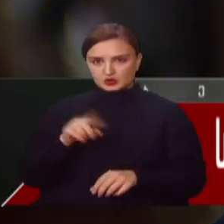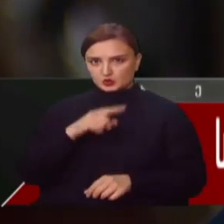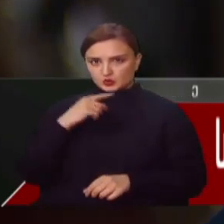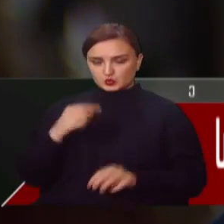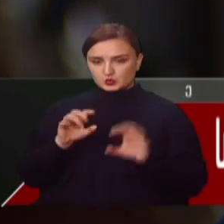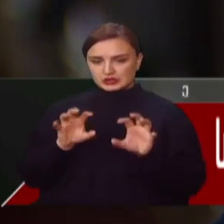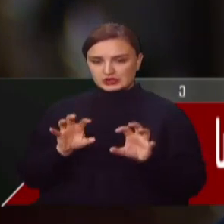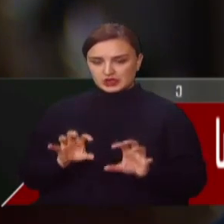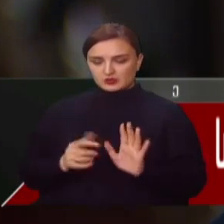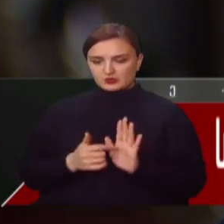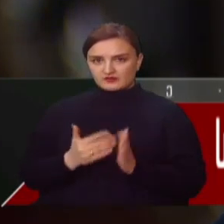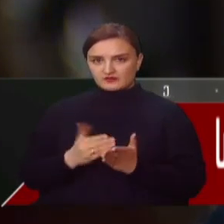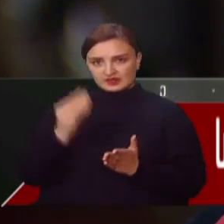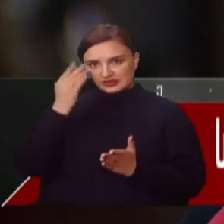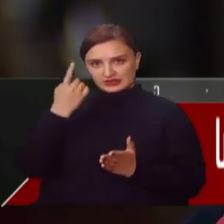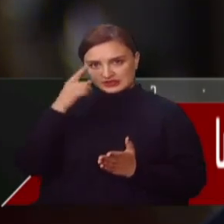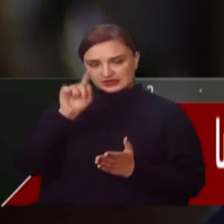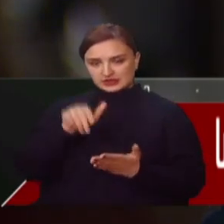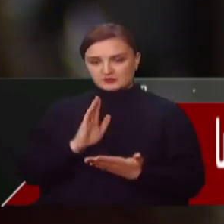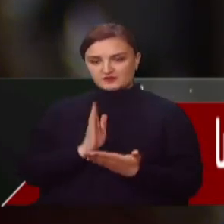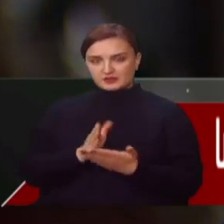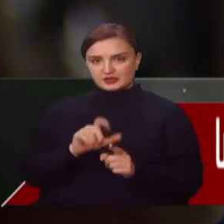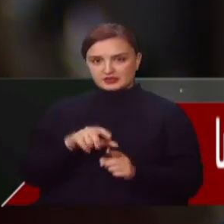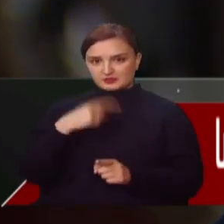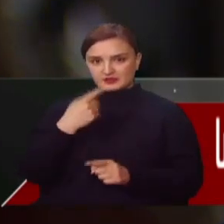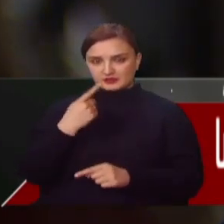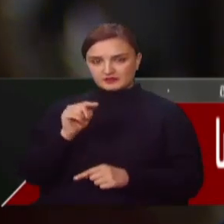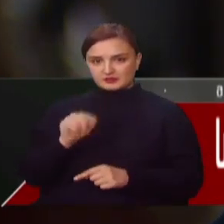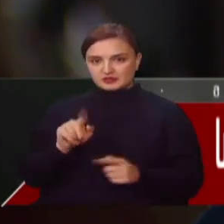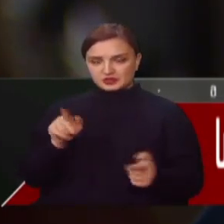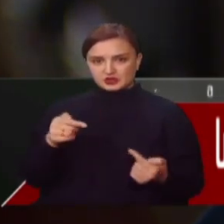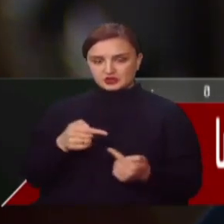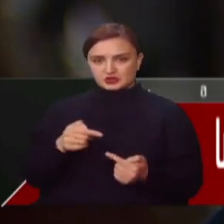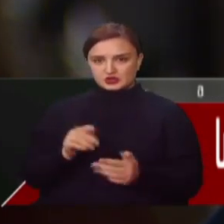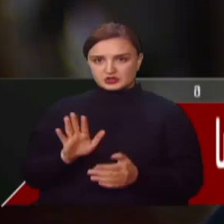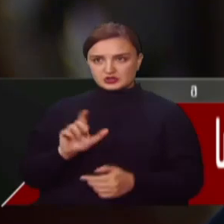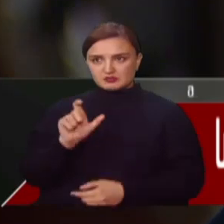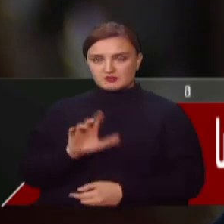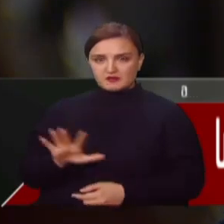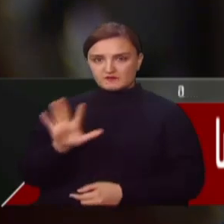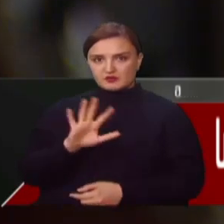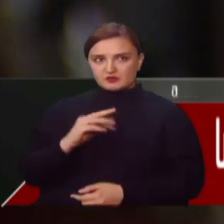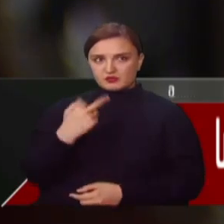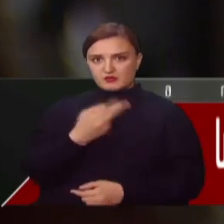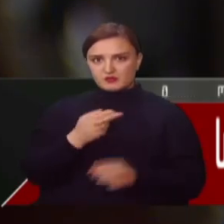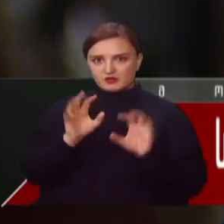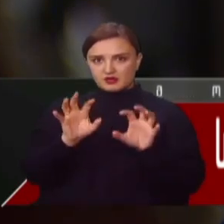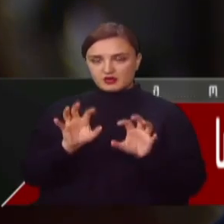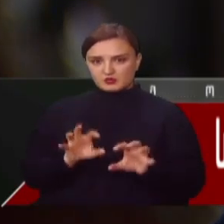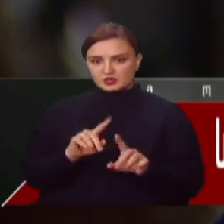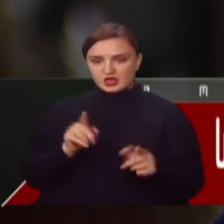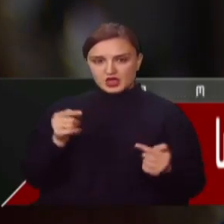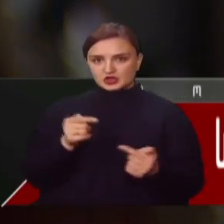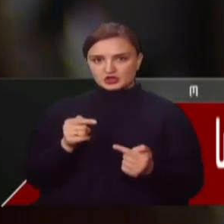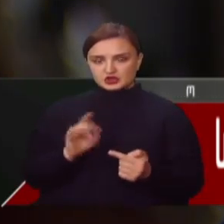რუსული კანონის, რომელიც აქ არის ინიცირებული, პირდაპირ თქვა, რომ ის არ შეესაბამება ევროპულ კანონმდებლობას, არ შეესაბამება